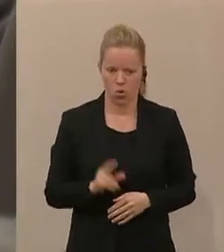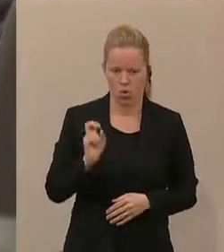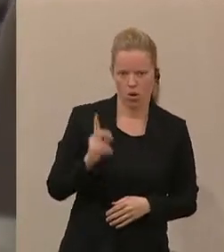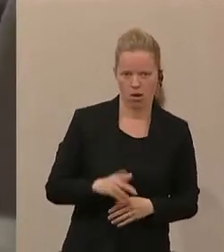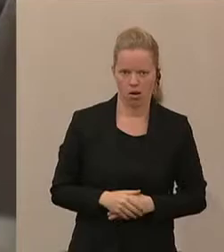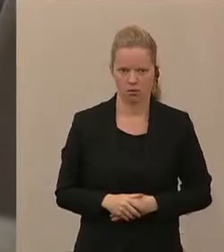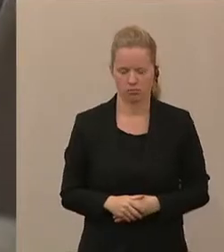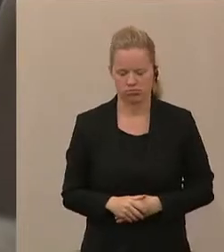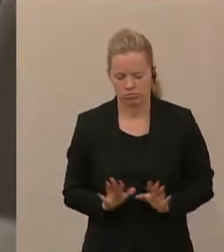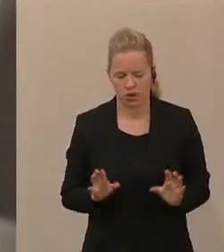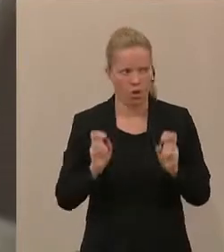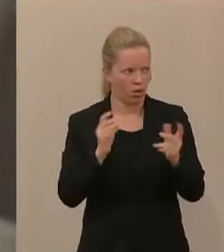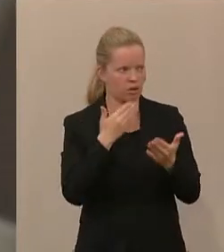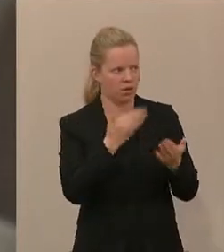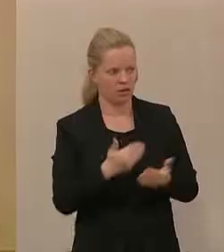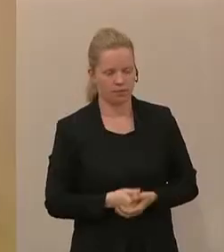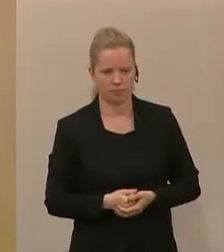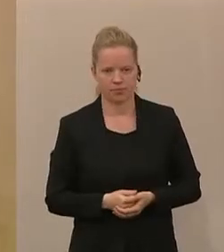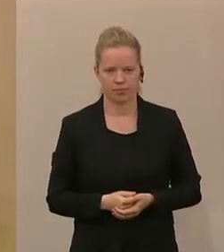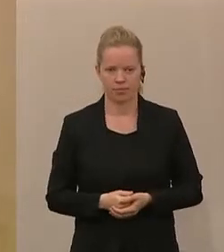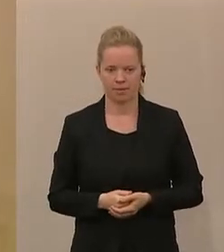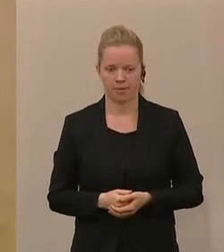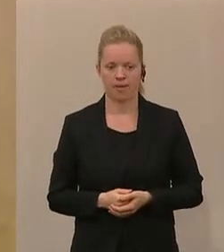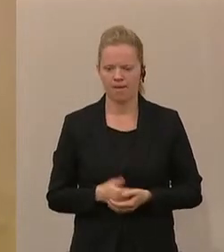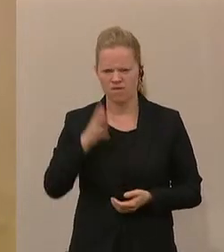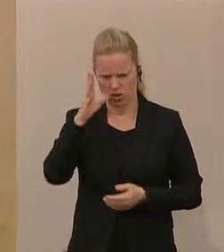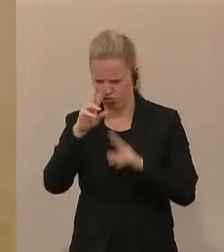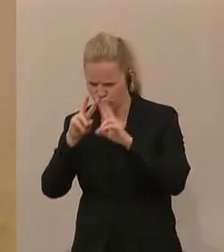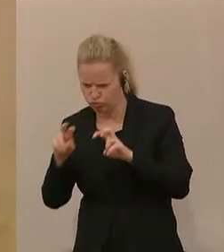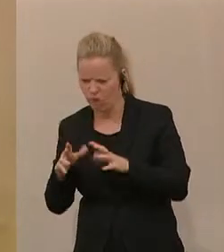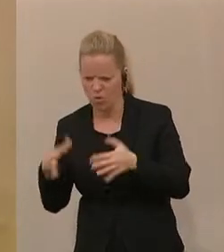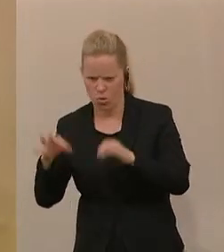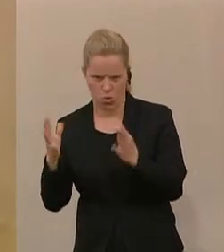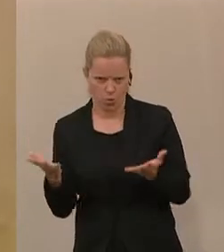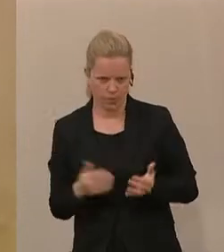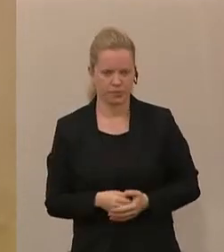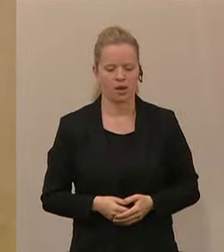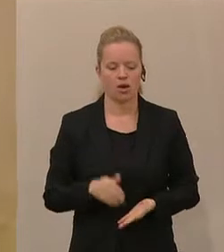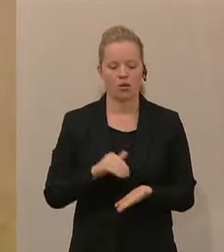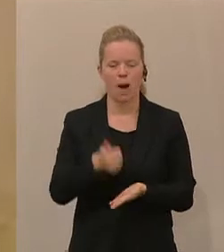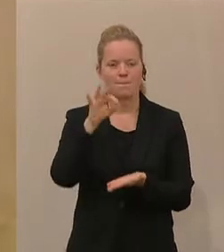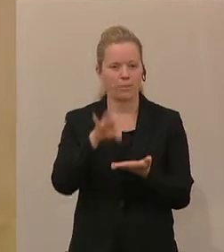So, gut, Dankeschön, das war schon, dem gehen wir nach. So, ein weiterer Punkt.